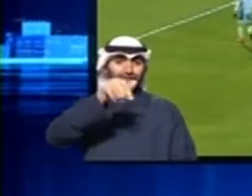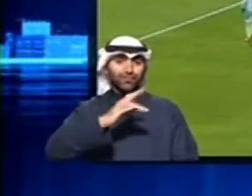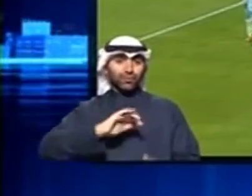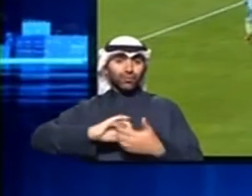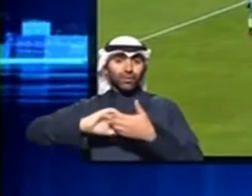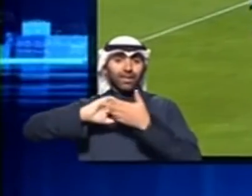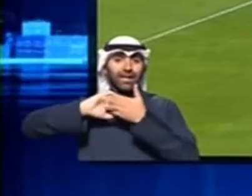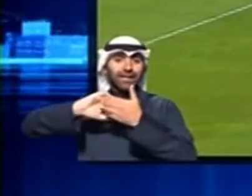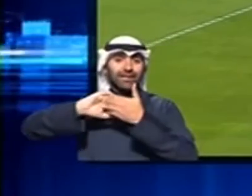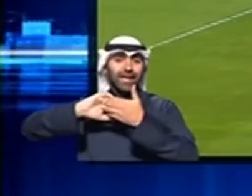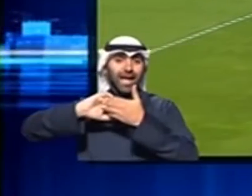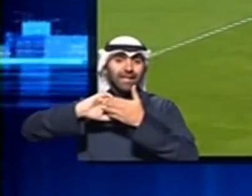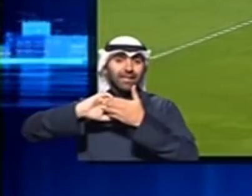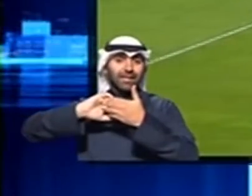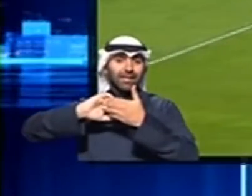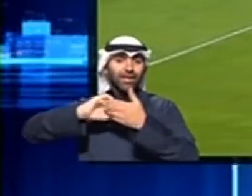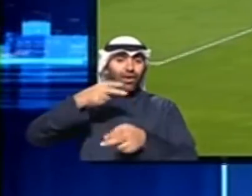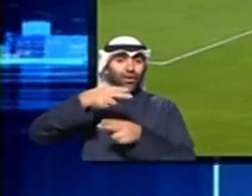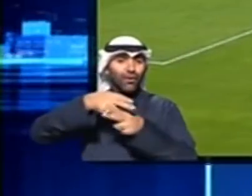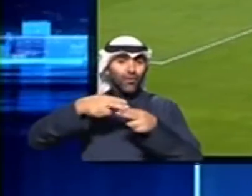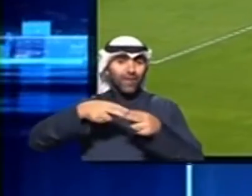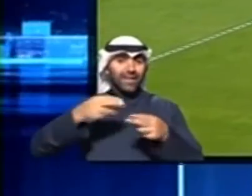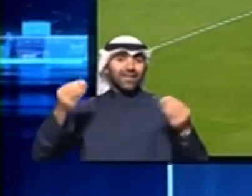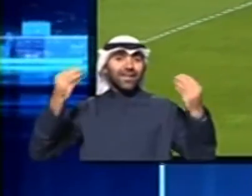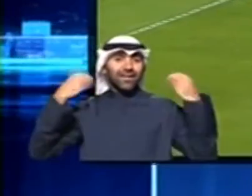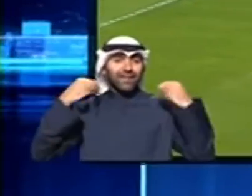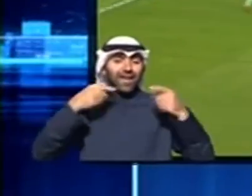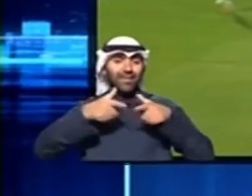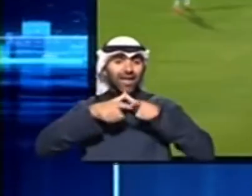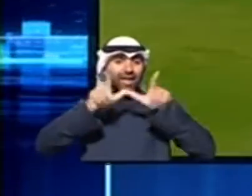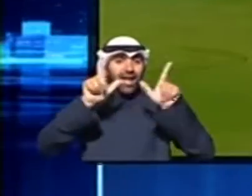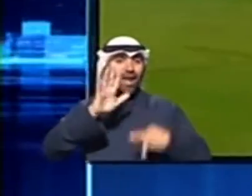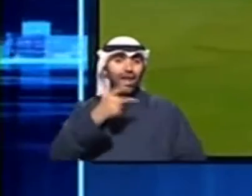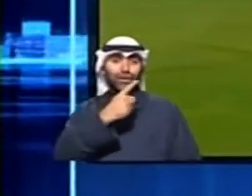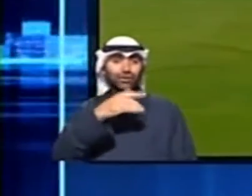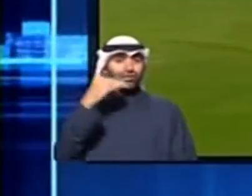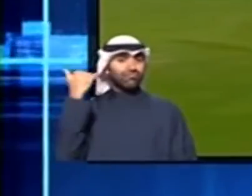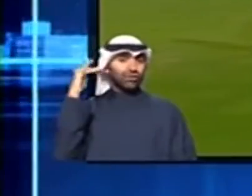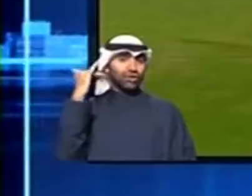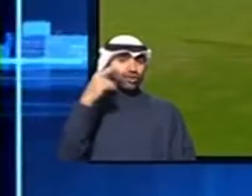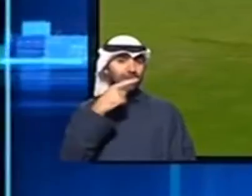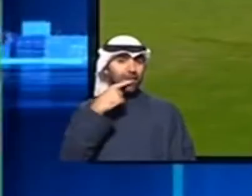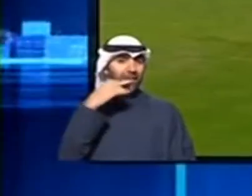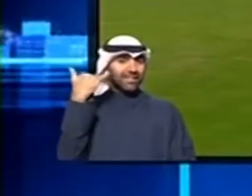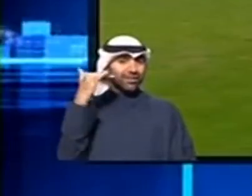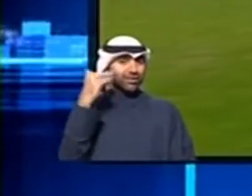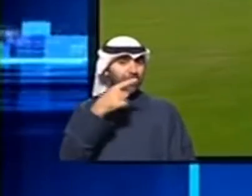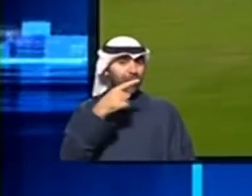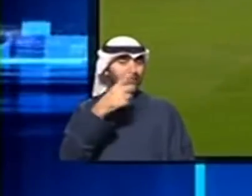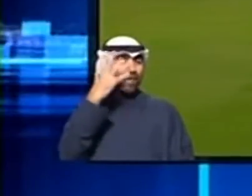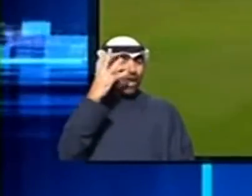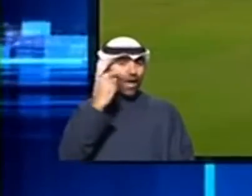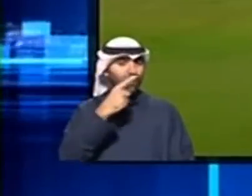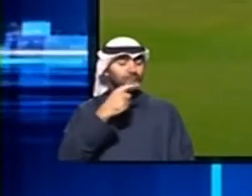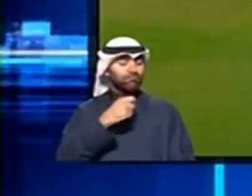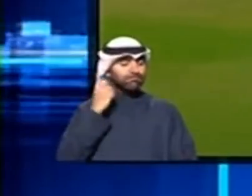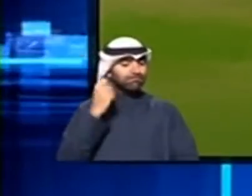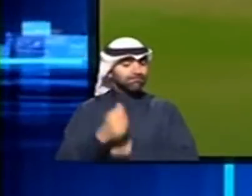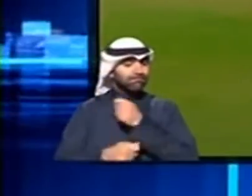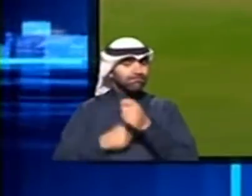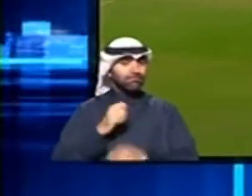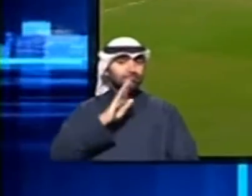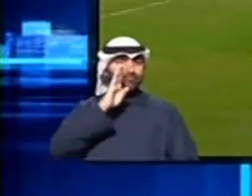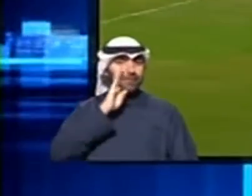هؤلاء الشباب او الناشئين عندهم استحقاقات قادمة ويحتاجون إلى التدريبات